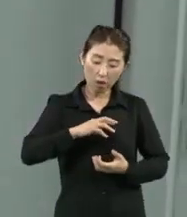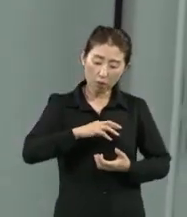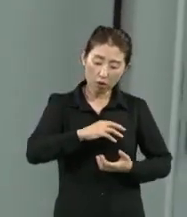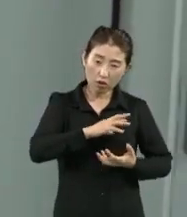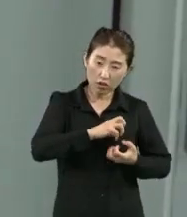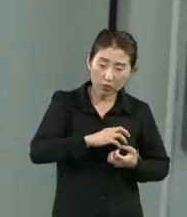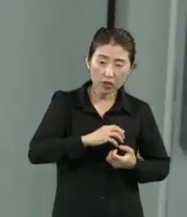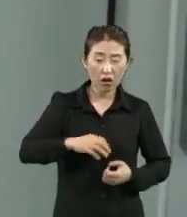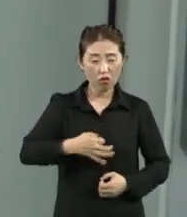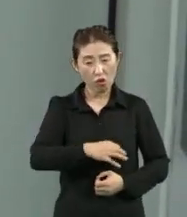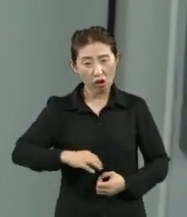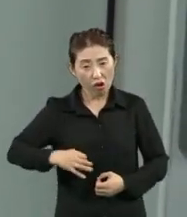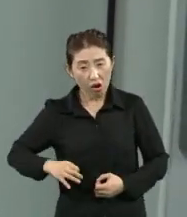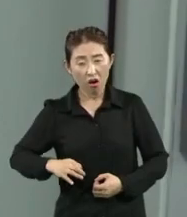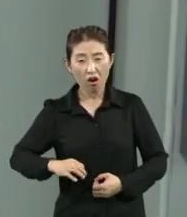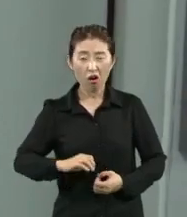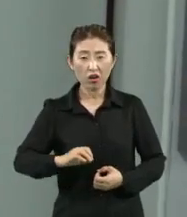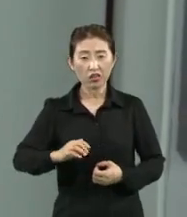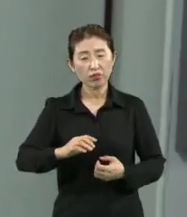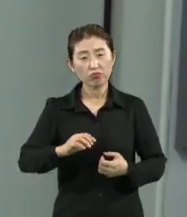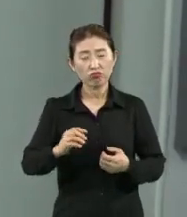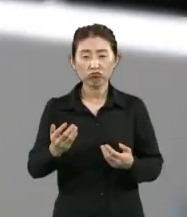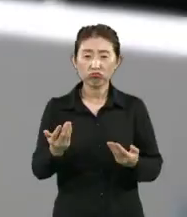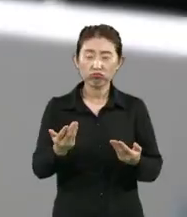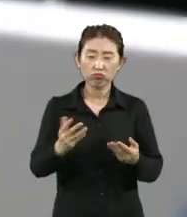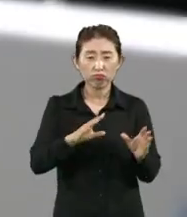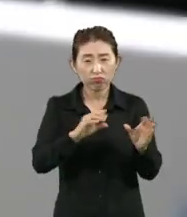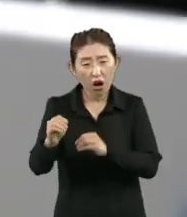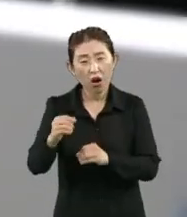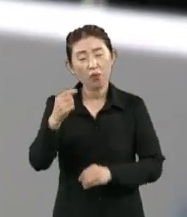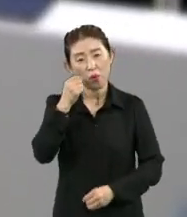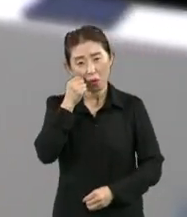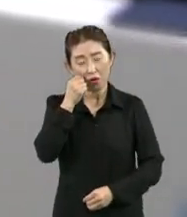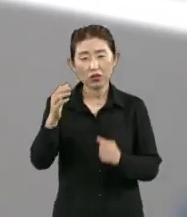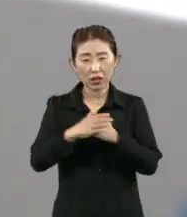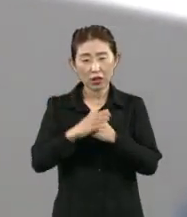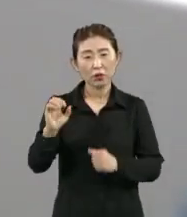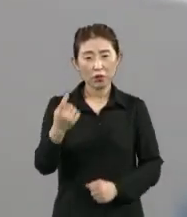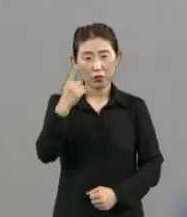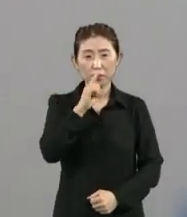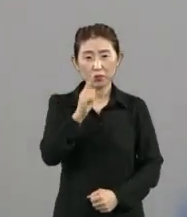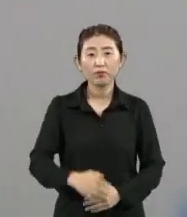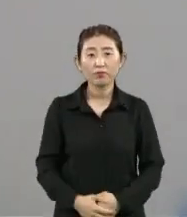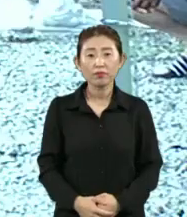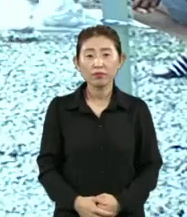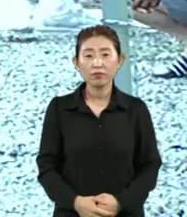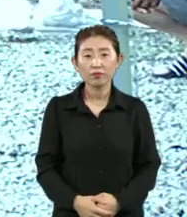하지 못하는 것을 원인으로 보고 있다는 의사 소견을 받았다고 밝혔습니다.